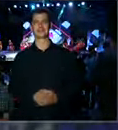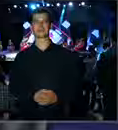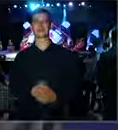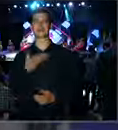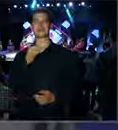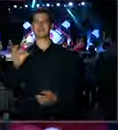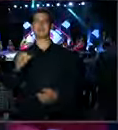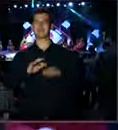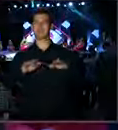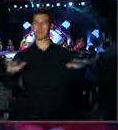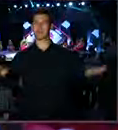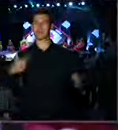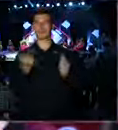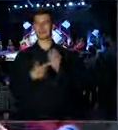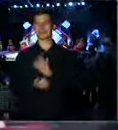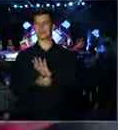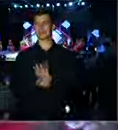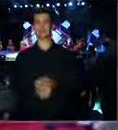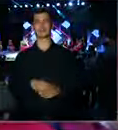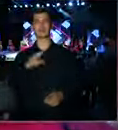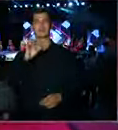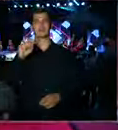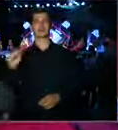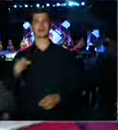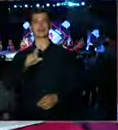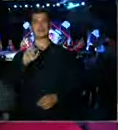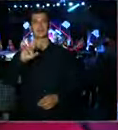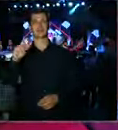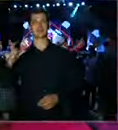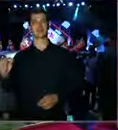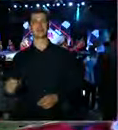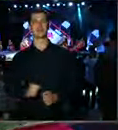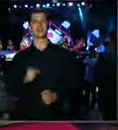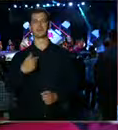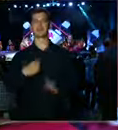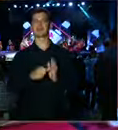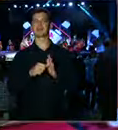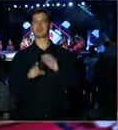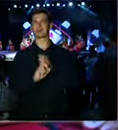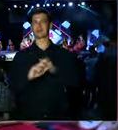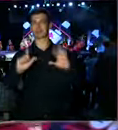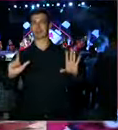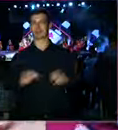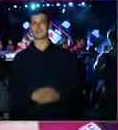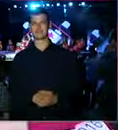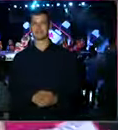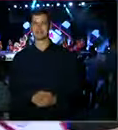Miss Popularności 2016, Elżbieta Zarzecka, kandydatka numer 7.